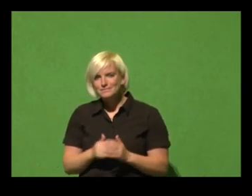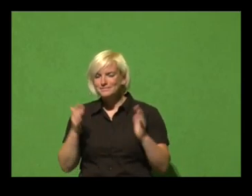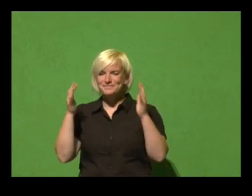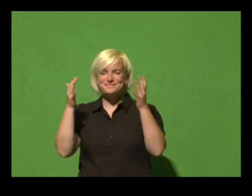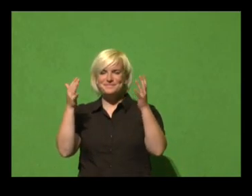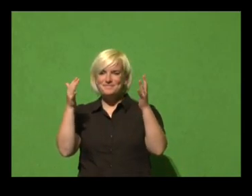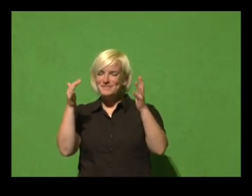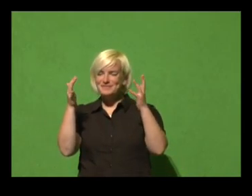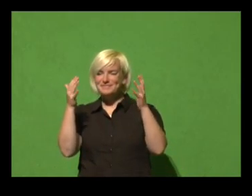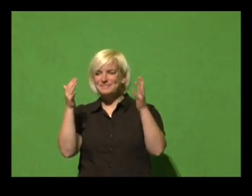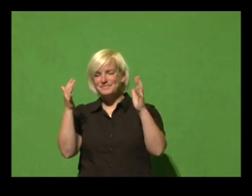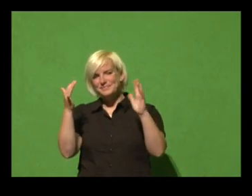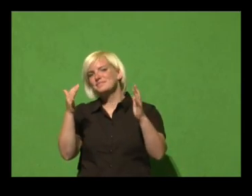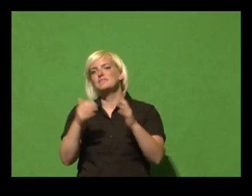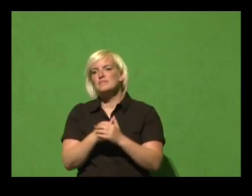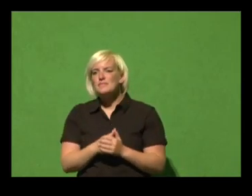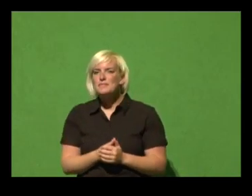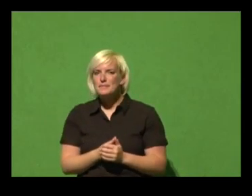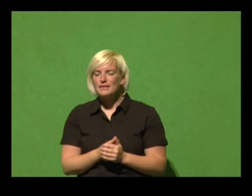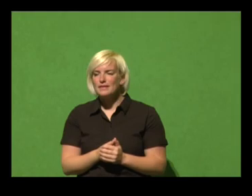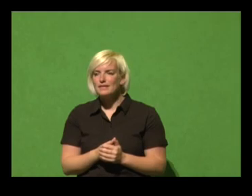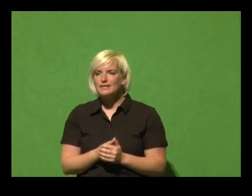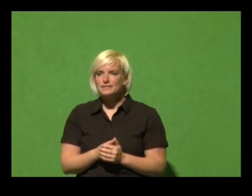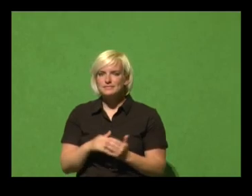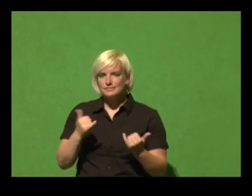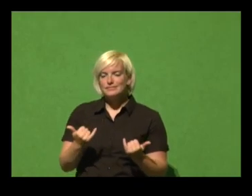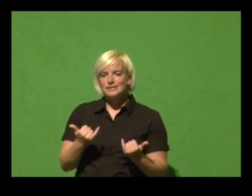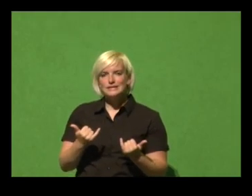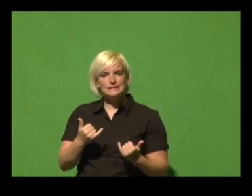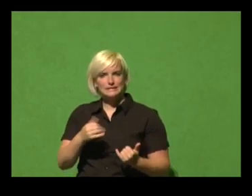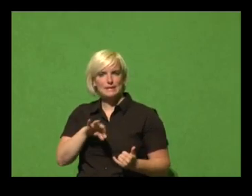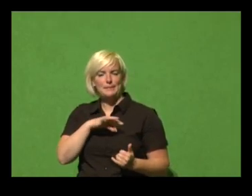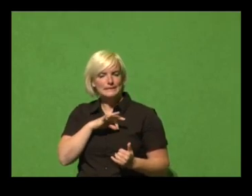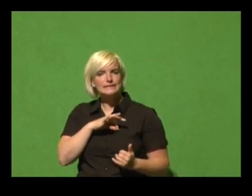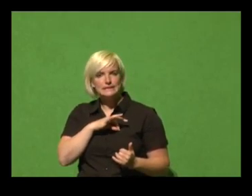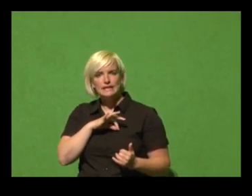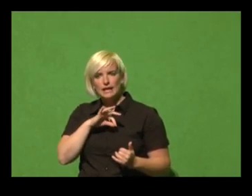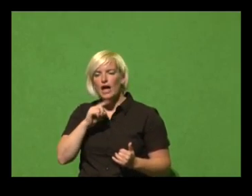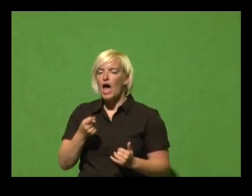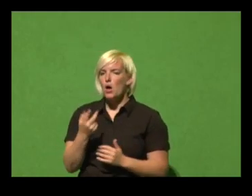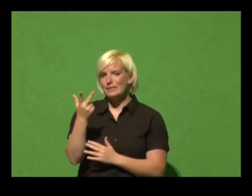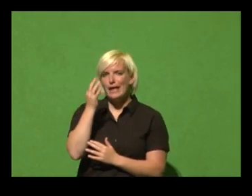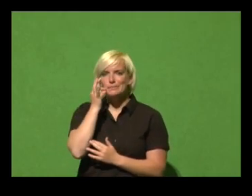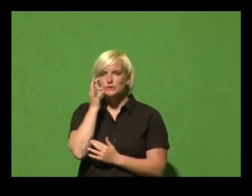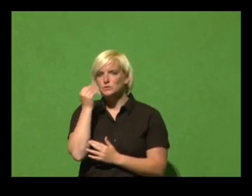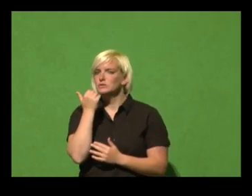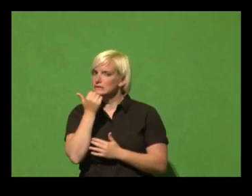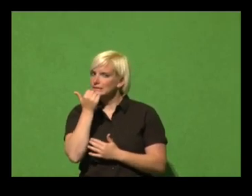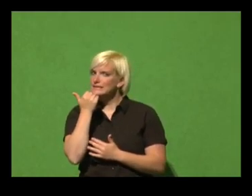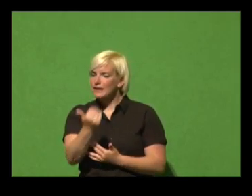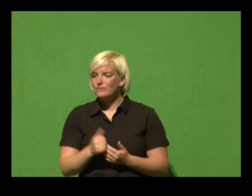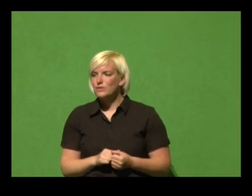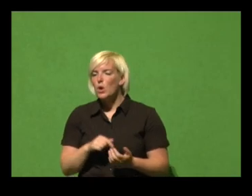Ich will jetzt gerne Johannes, unserem Minister, auch noch 3 Minuten das Wort geben, weil